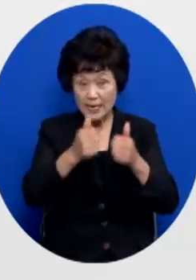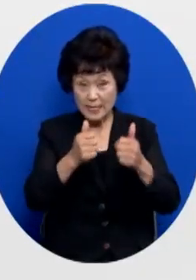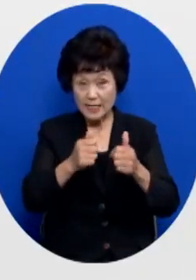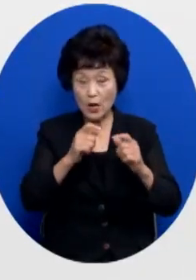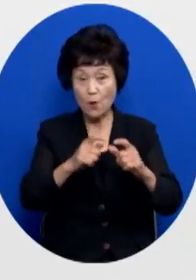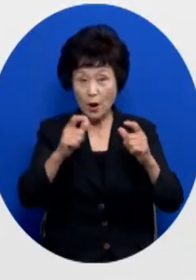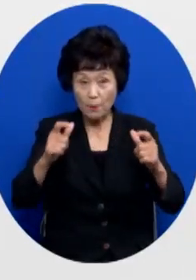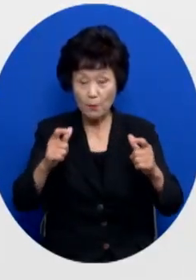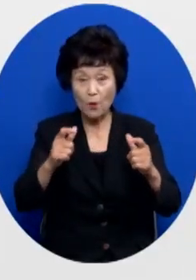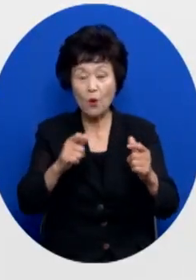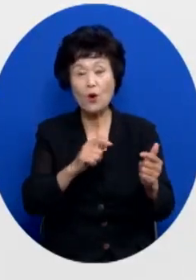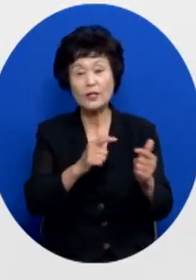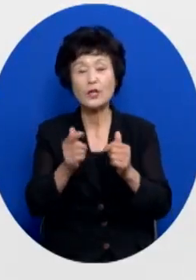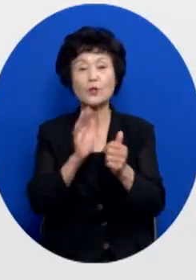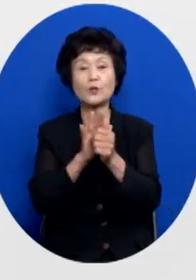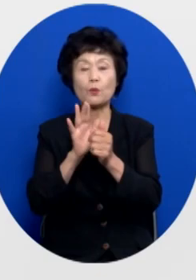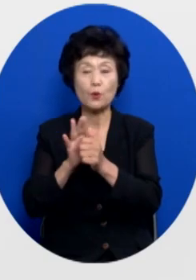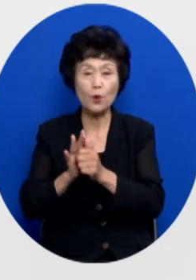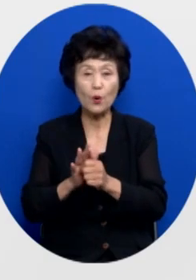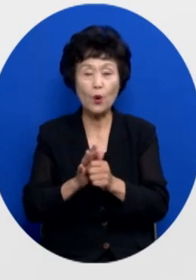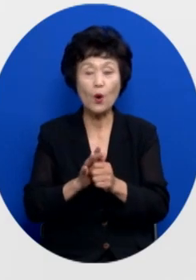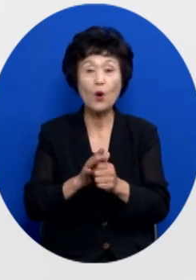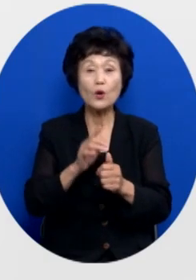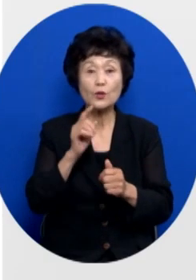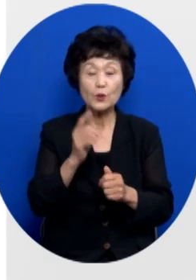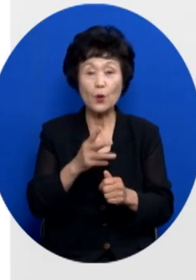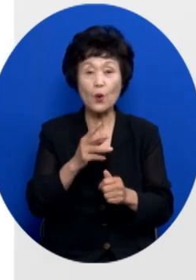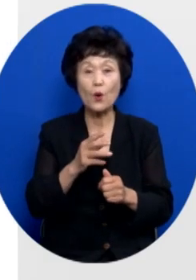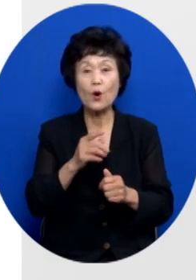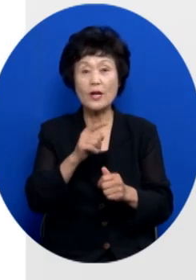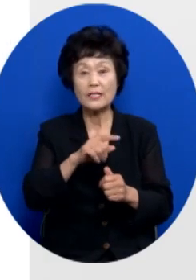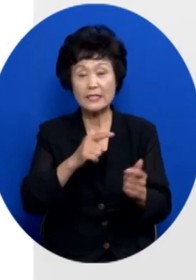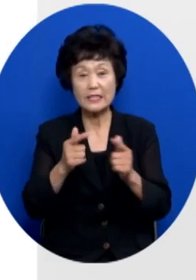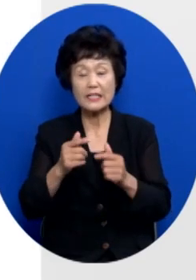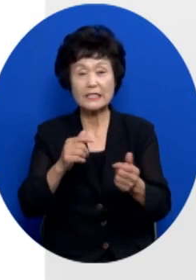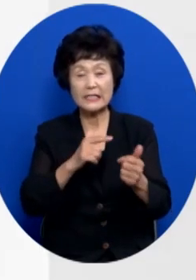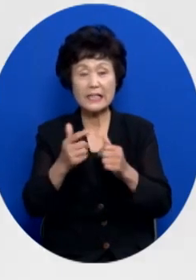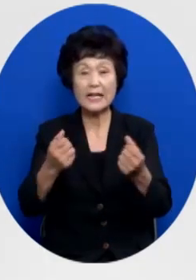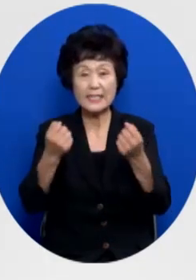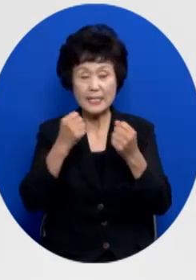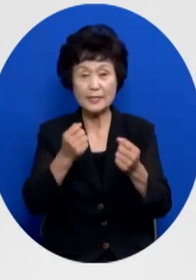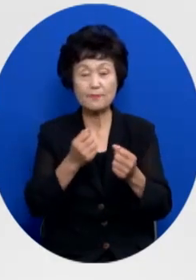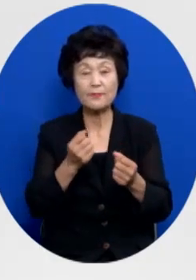수출 경쟁력 향상을 지원하고 통상규범 대응 역량 강화를 추진해 나가겠다고 밝혔습니다.